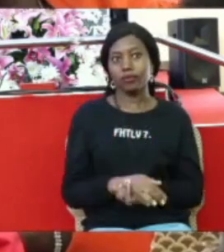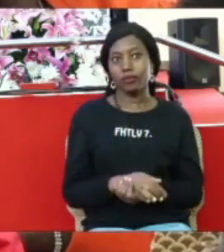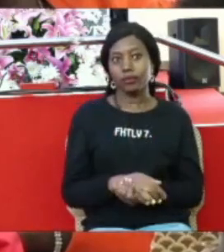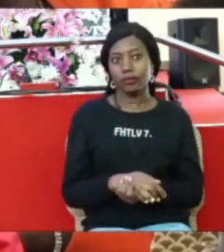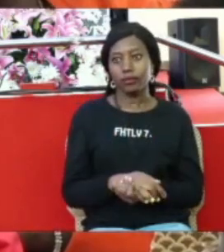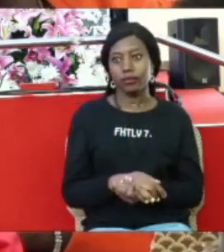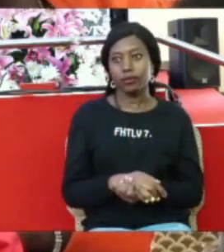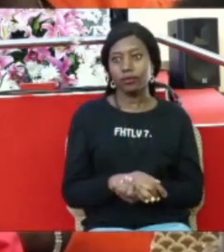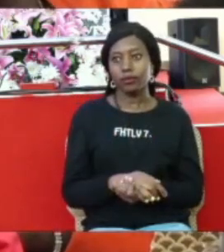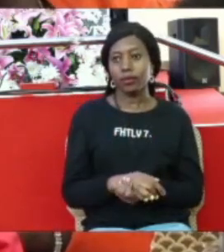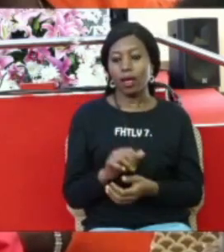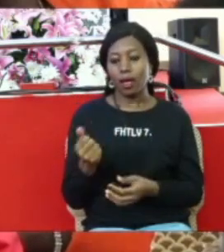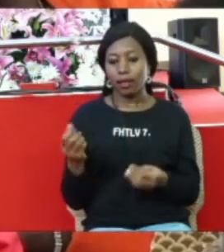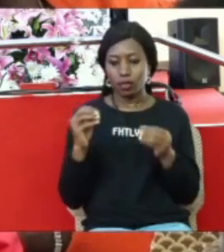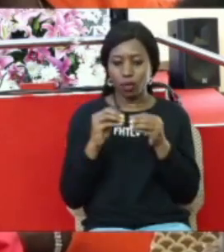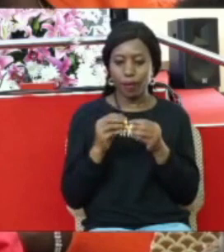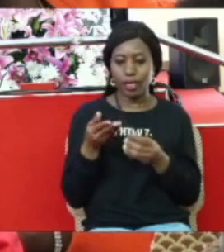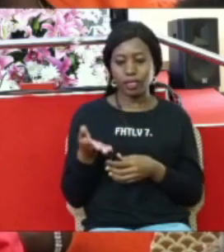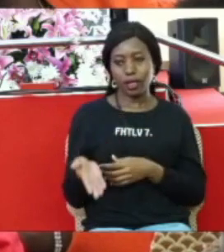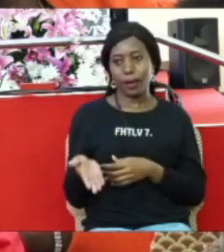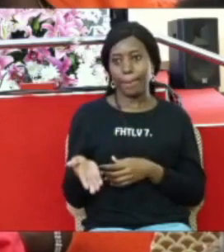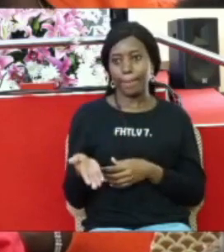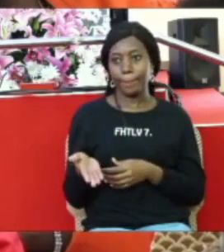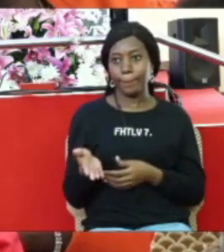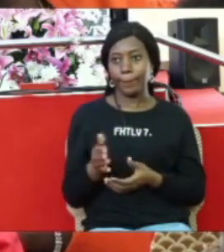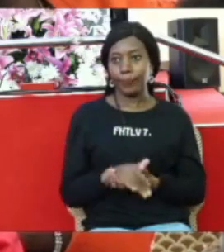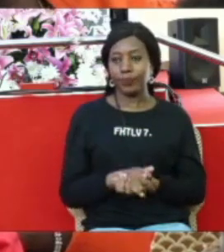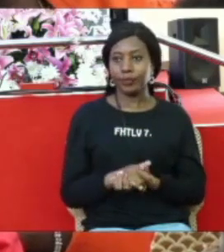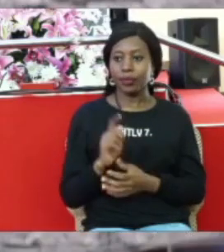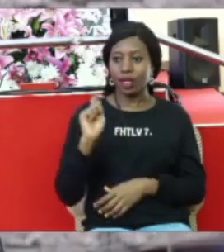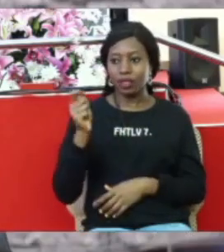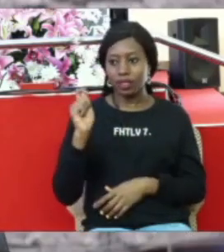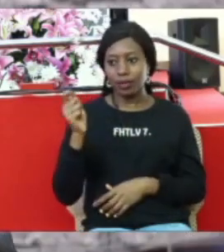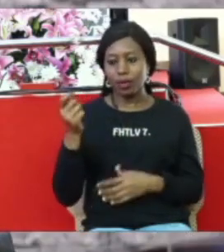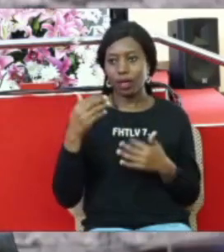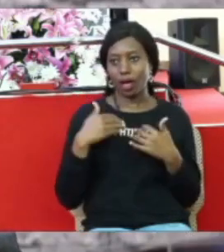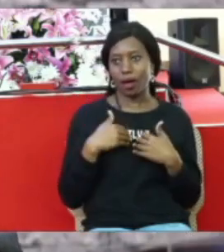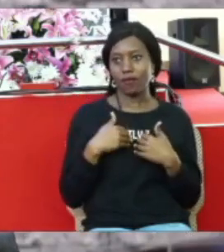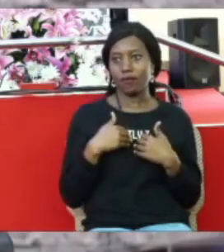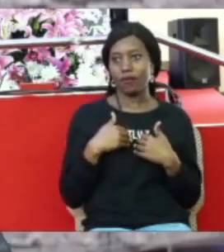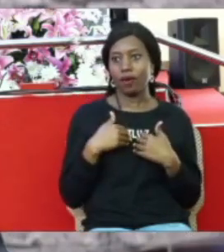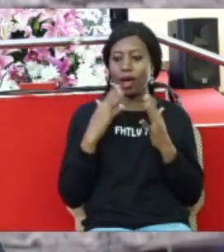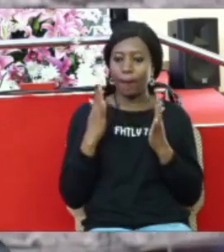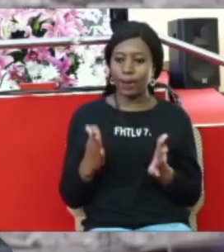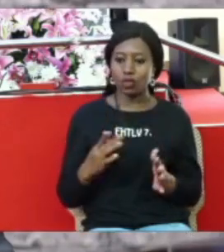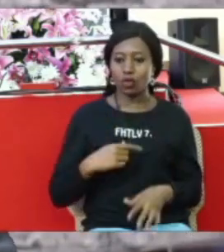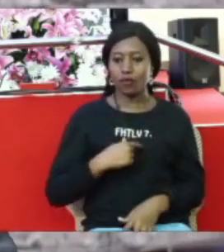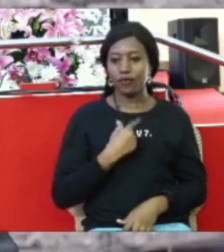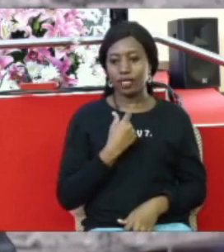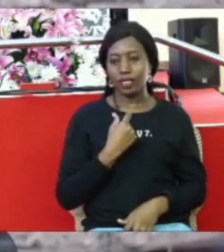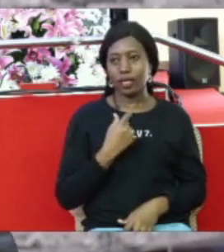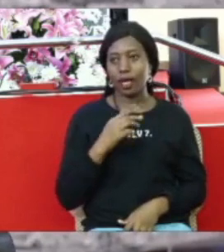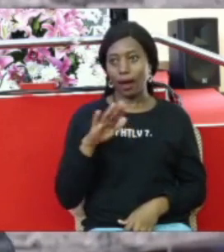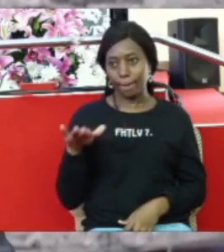met here, the G12 we met here, we were given a testimony by one brother who went to Kabati. And he wants to godogodha